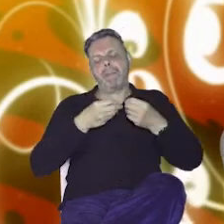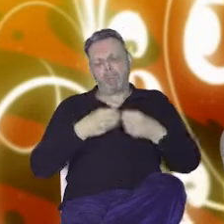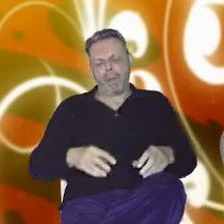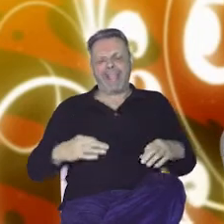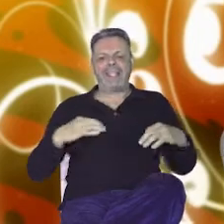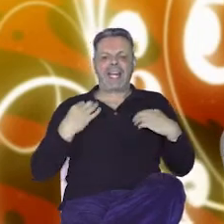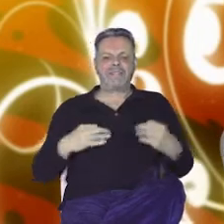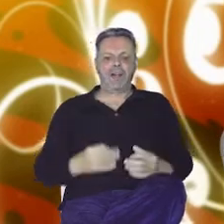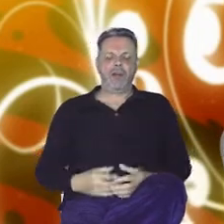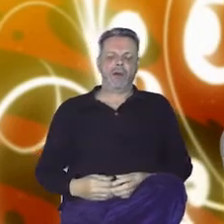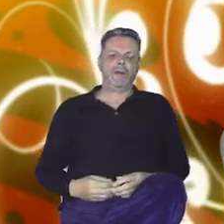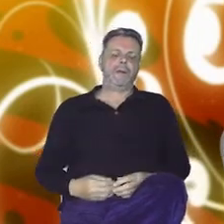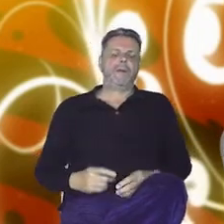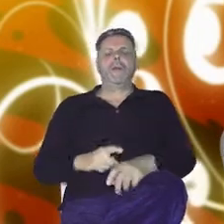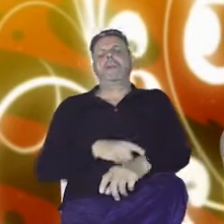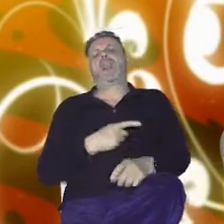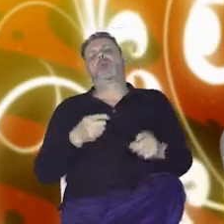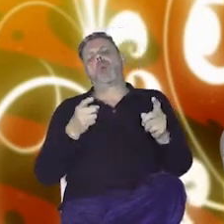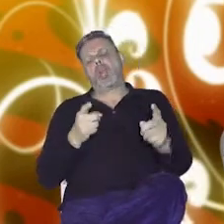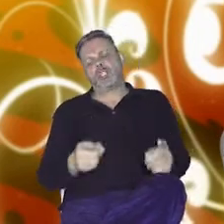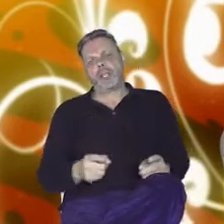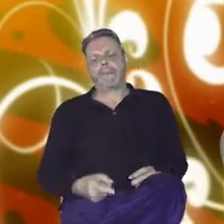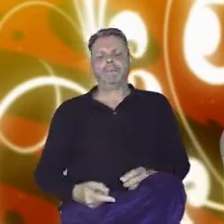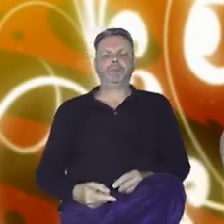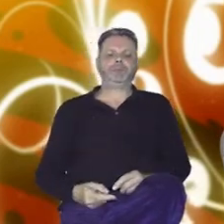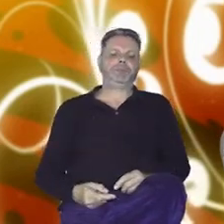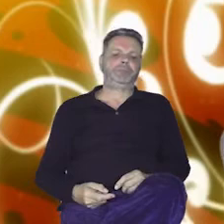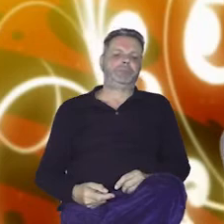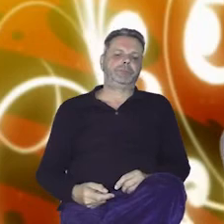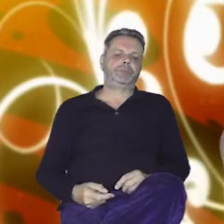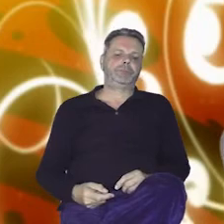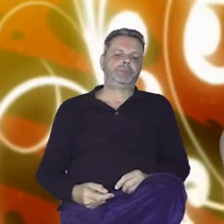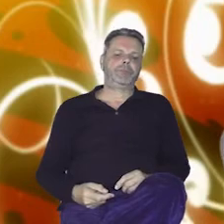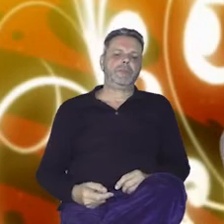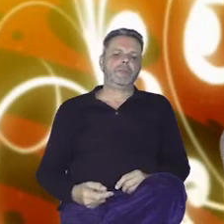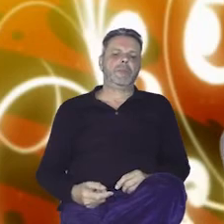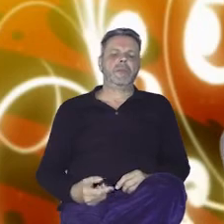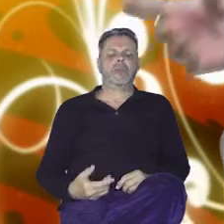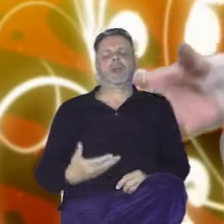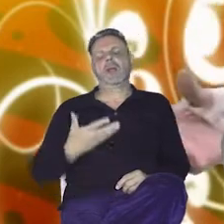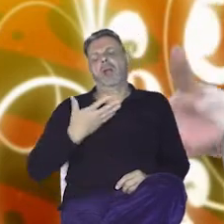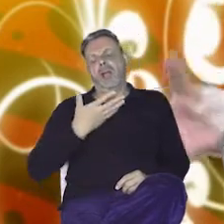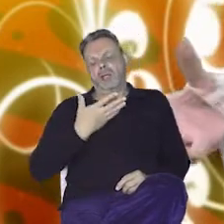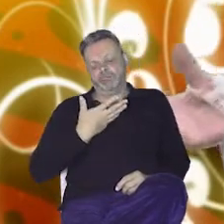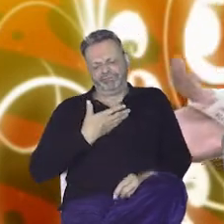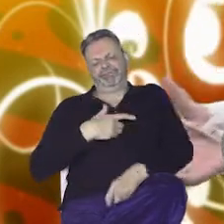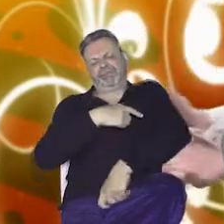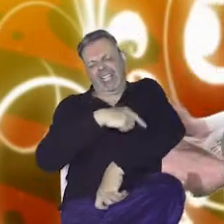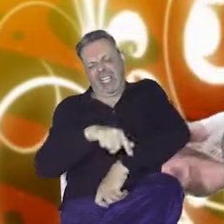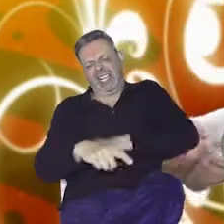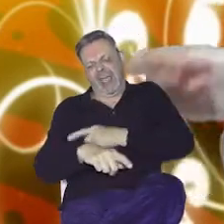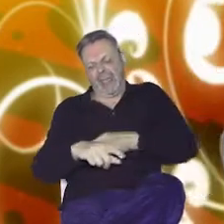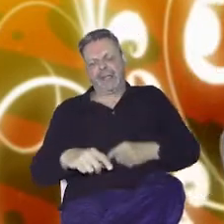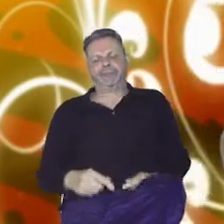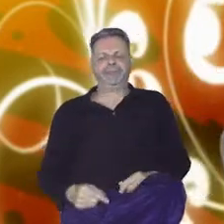znači dugoležanje, dobila je nekakve posebne rane po tijelu ili tako dalje. Da. Kako ste